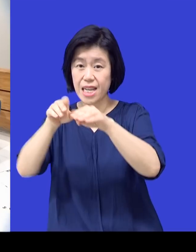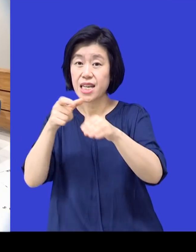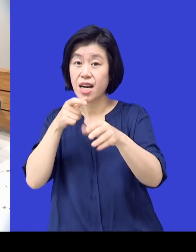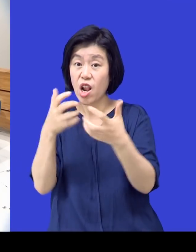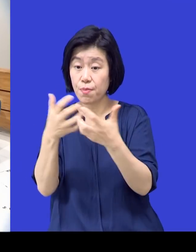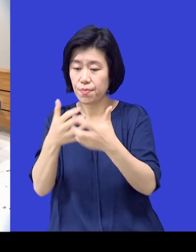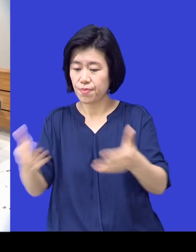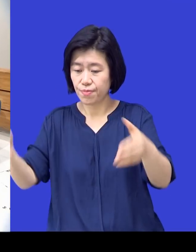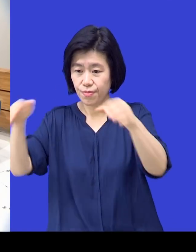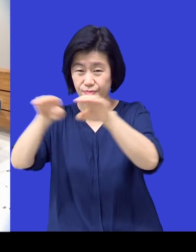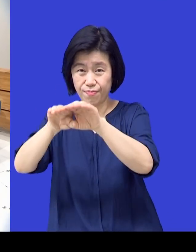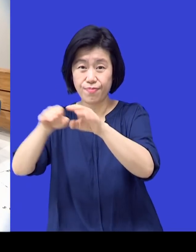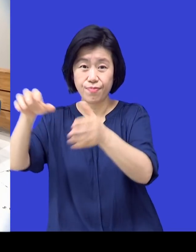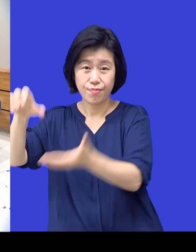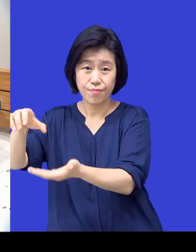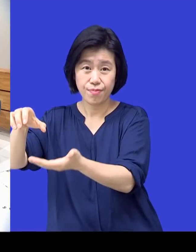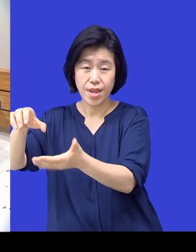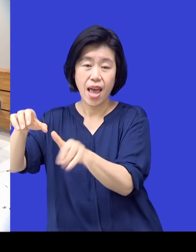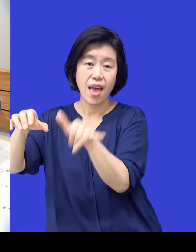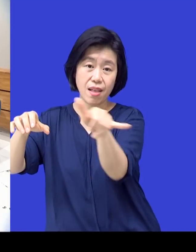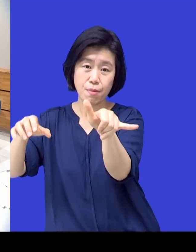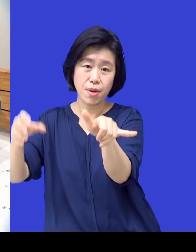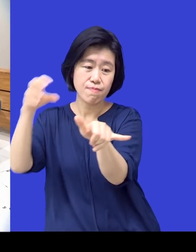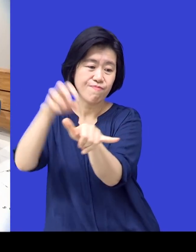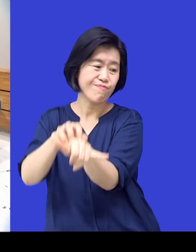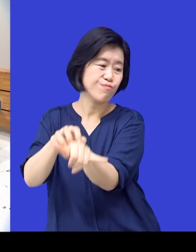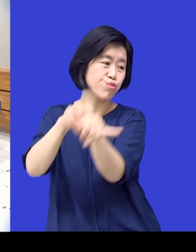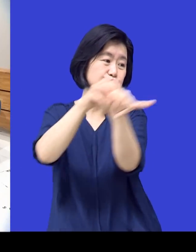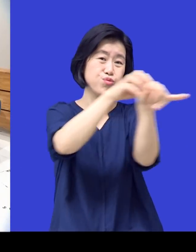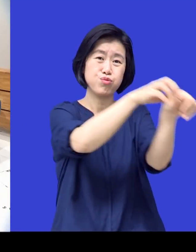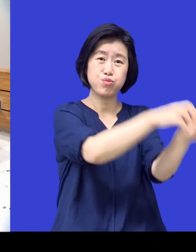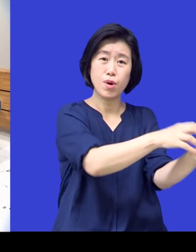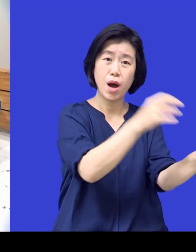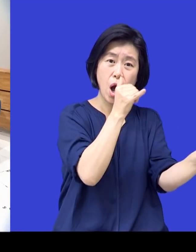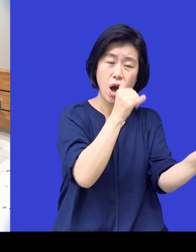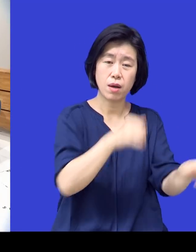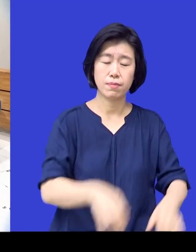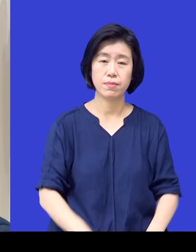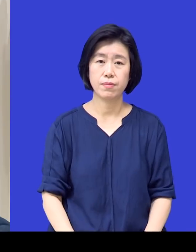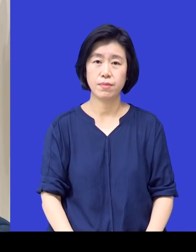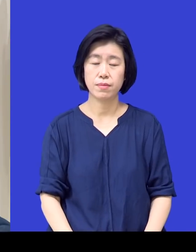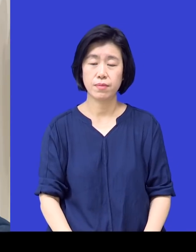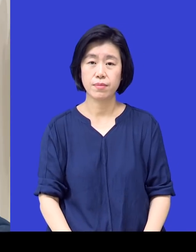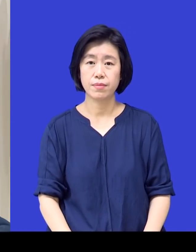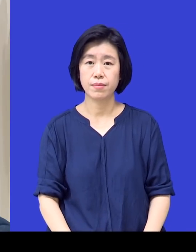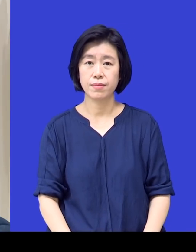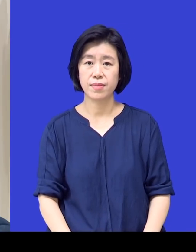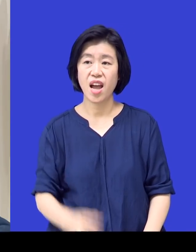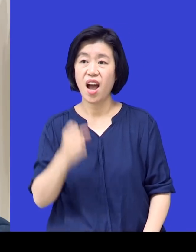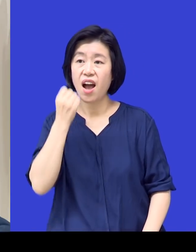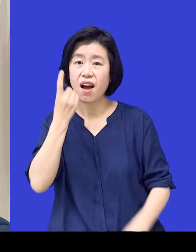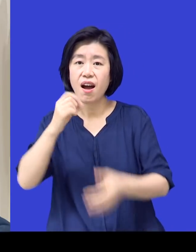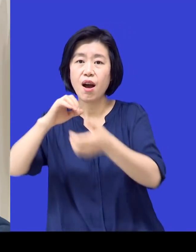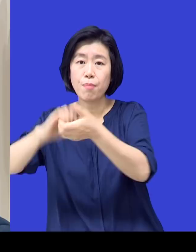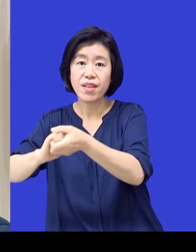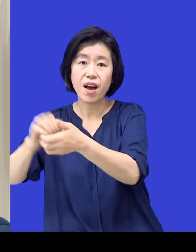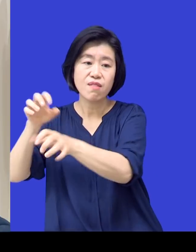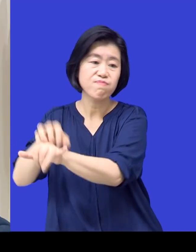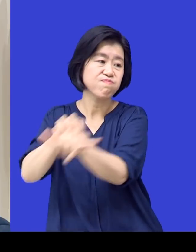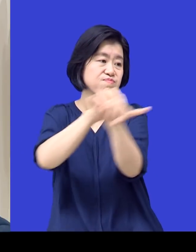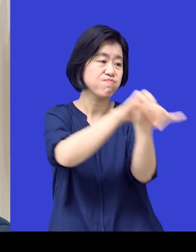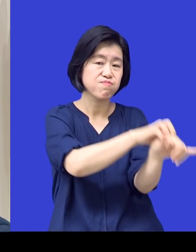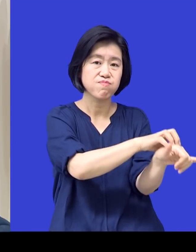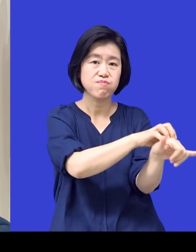그걸 비행기를 타고 공수해야 되는 에티오피아로 가서 왜냐하면 이게 오래 둘 수 없으니까 예. 예. 가서 이거를 놓고